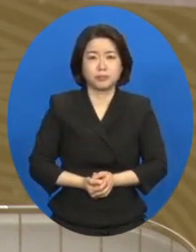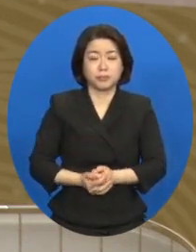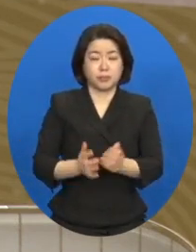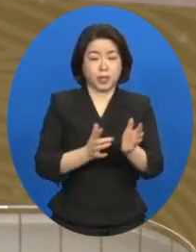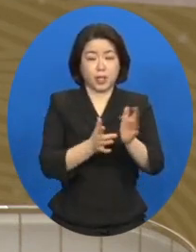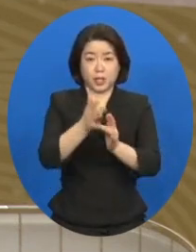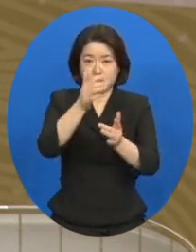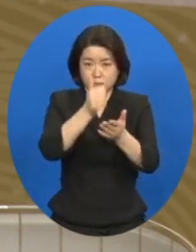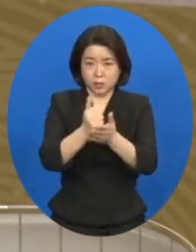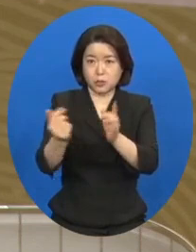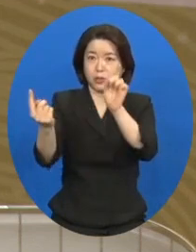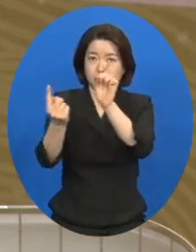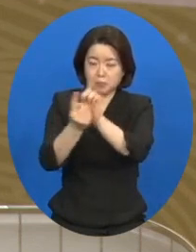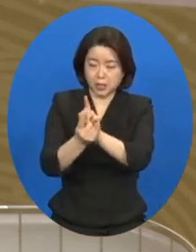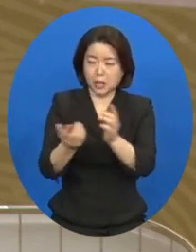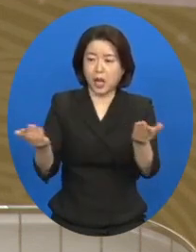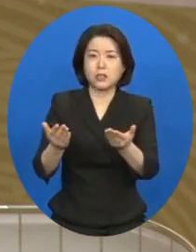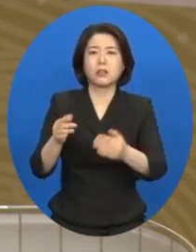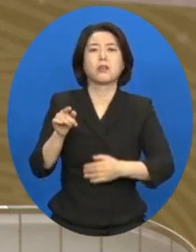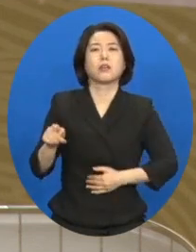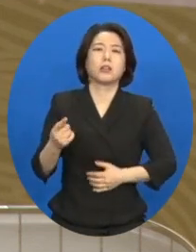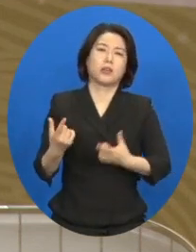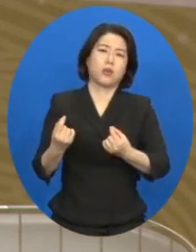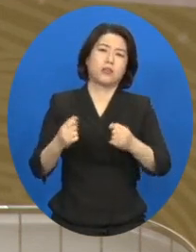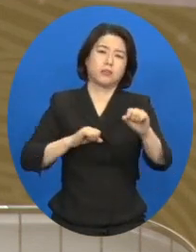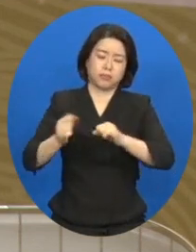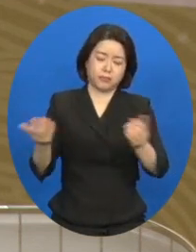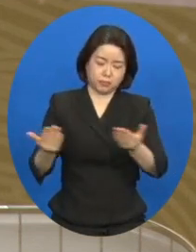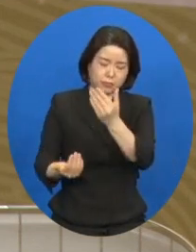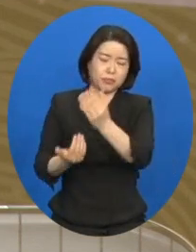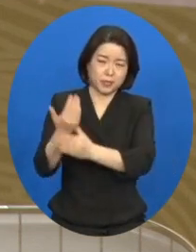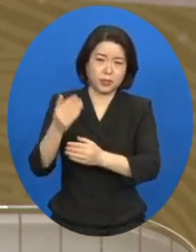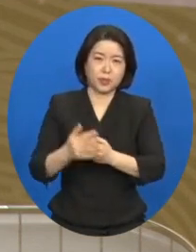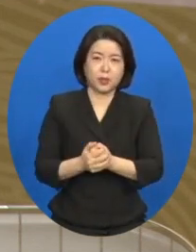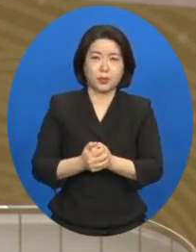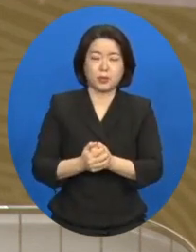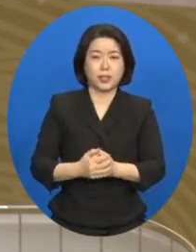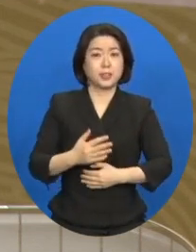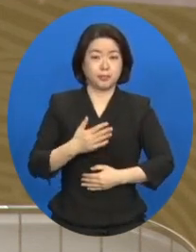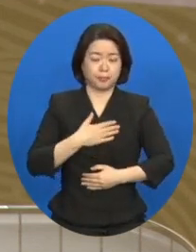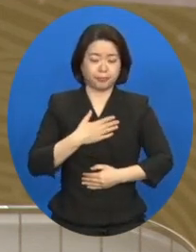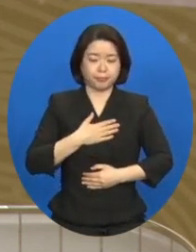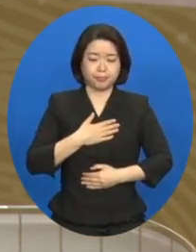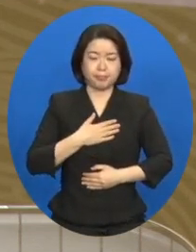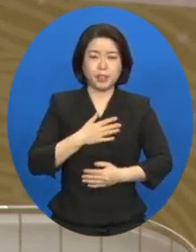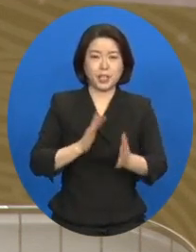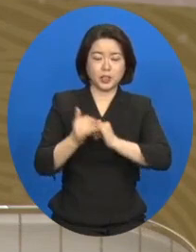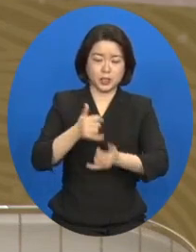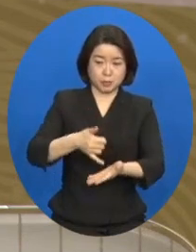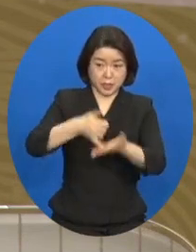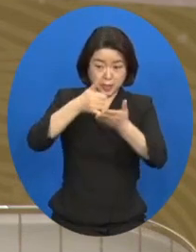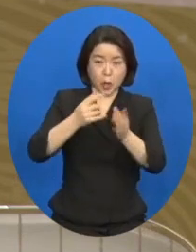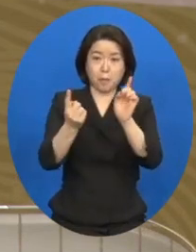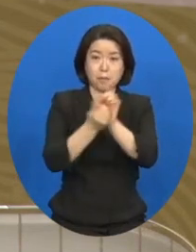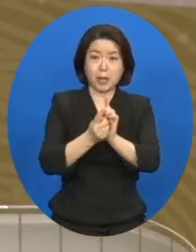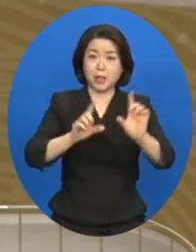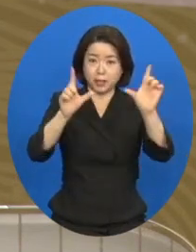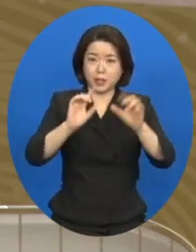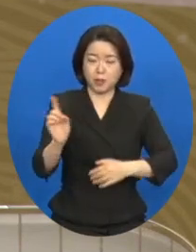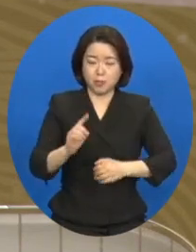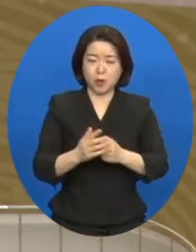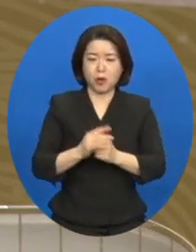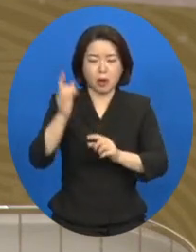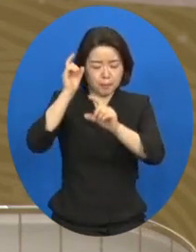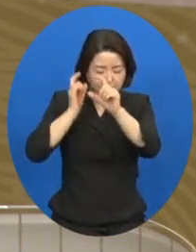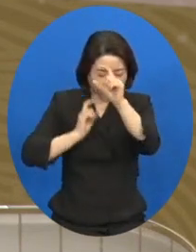예수님을 만나는 일이 이런 역사예요. 제가 예수님을 인격적으로 만났던 그때 저는 밤새도록